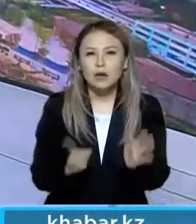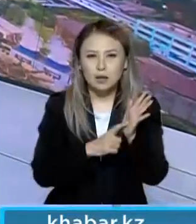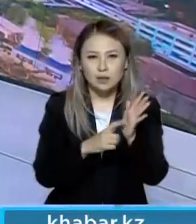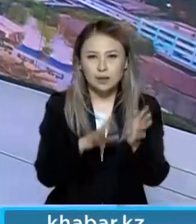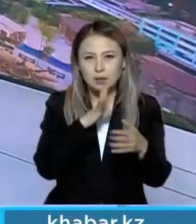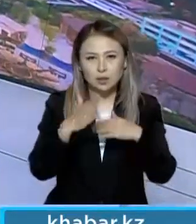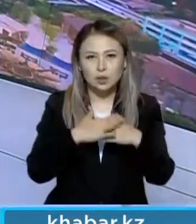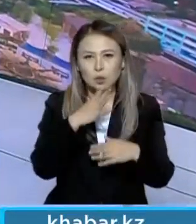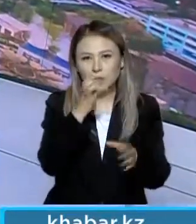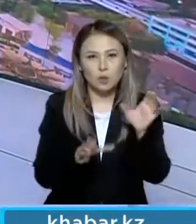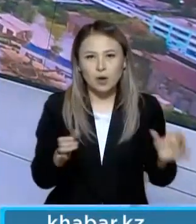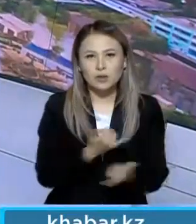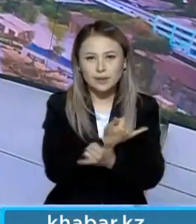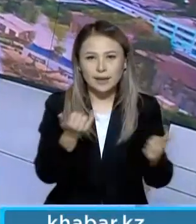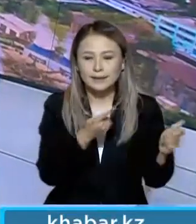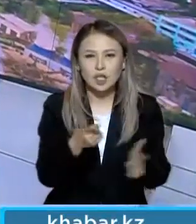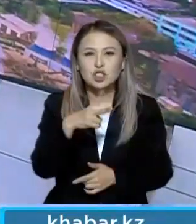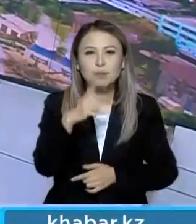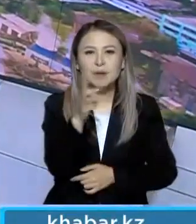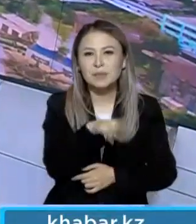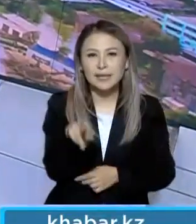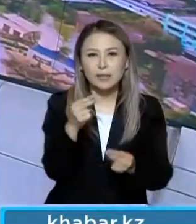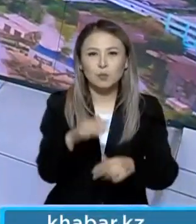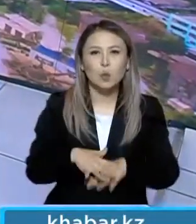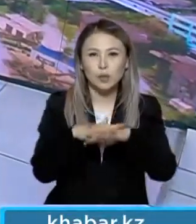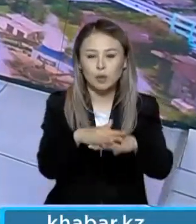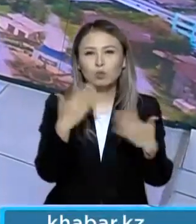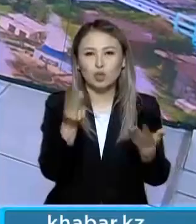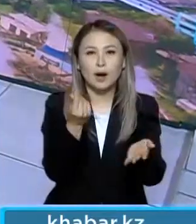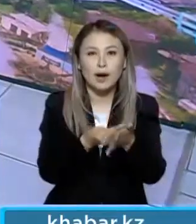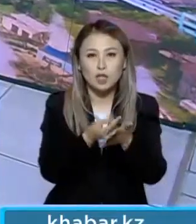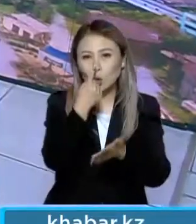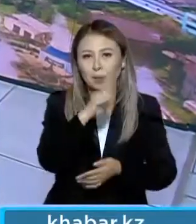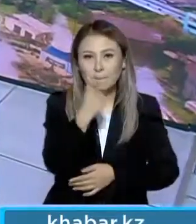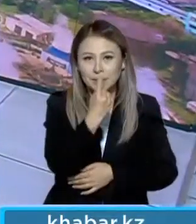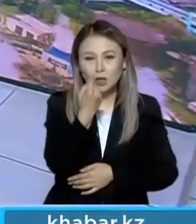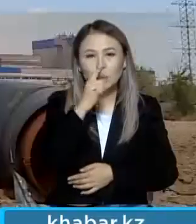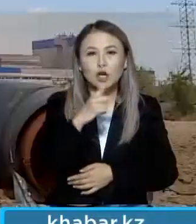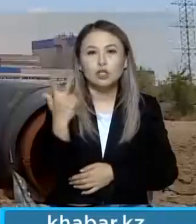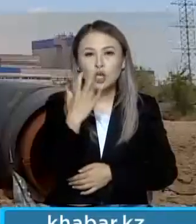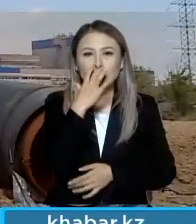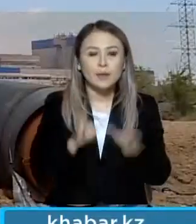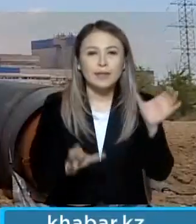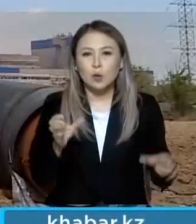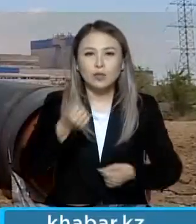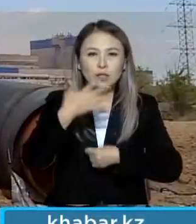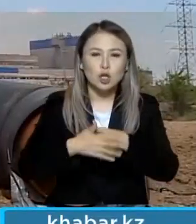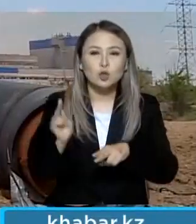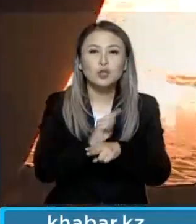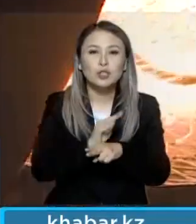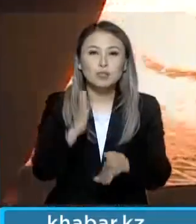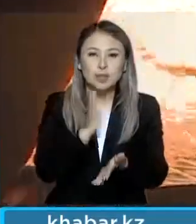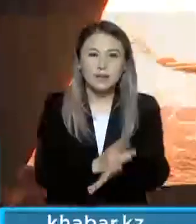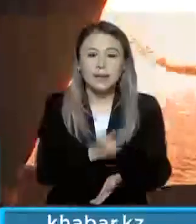Қарағандыда алдағы жылу беру маусымына дайындыққа 21 миллиард теңге бөлінген. Бұл қаржыға нөмірі бірінші және нөмірі үшінші жылу энергия